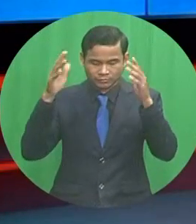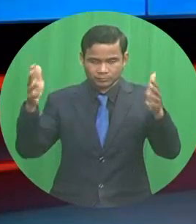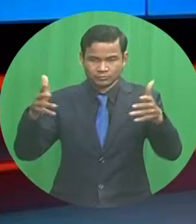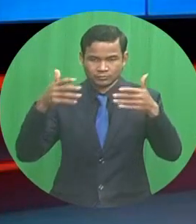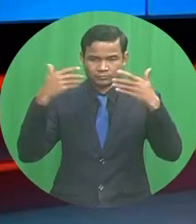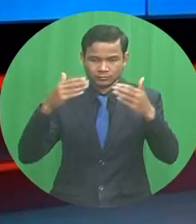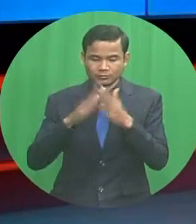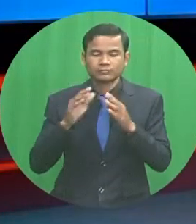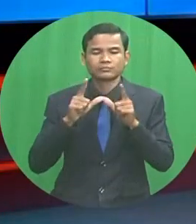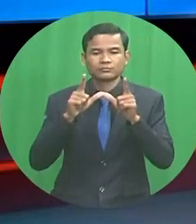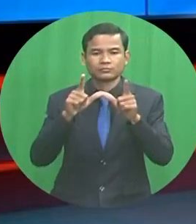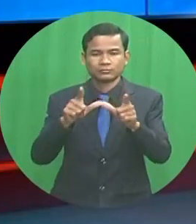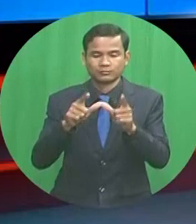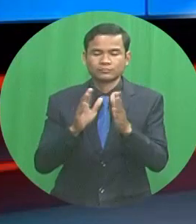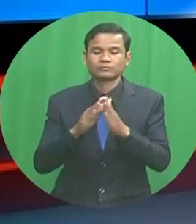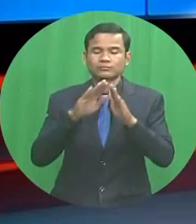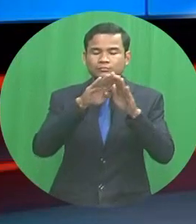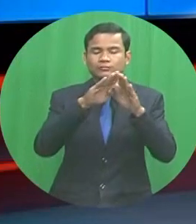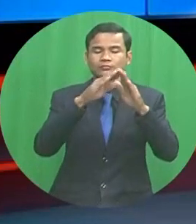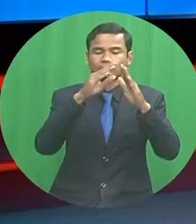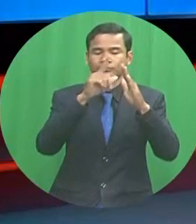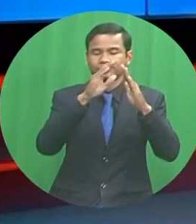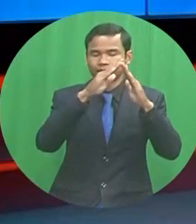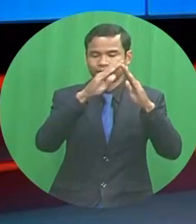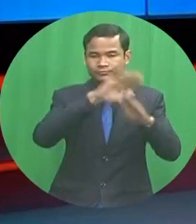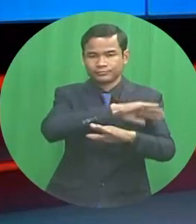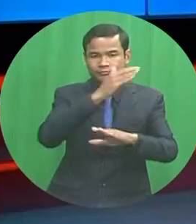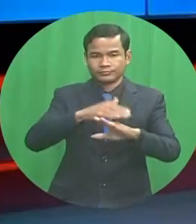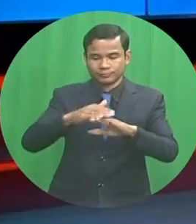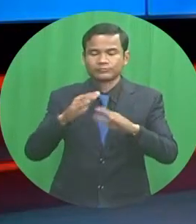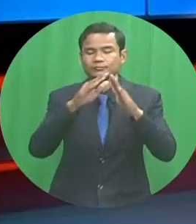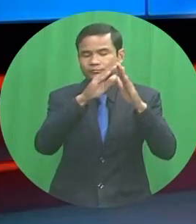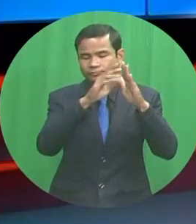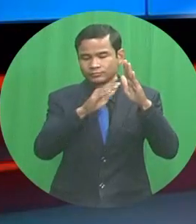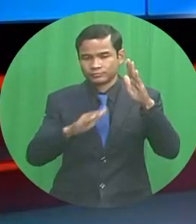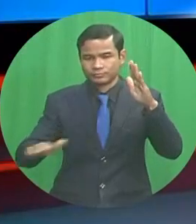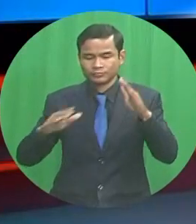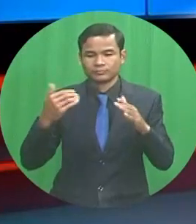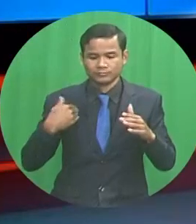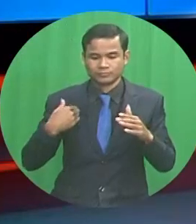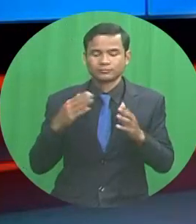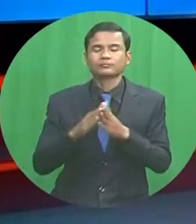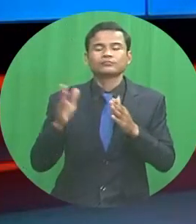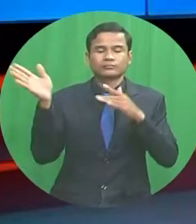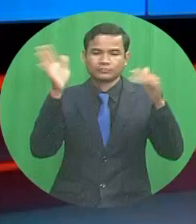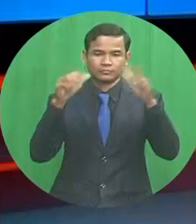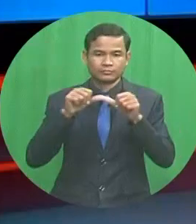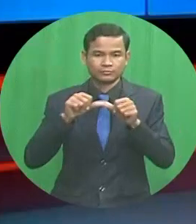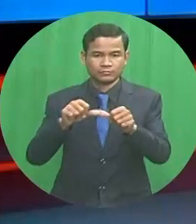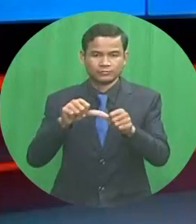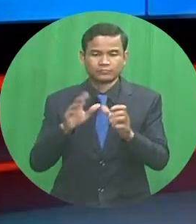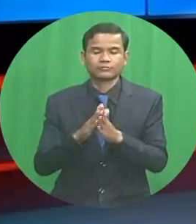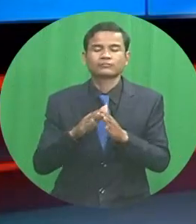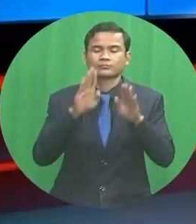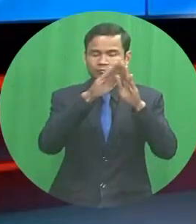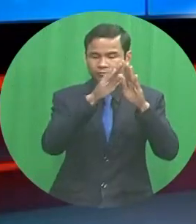ធ្វើដំណើរតាមជ្រលងភ្នំ Las Vegas គណៈដែលភ្លៀងខ្យល់គឺបាននឹងប្រលក៏បានបន្តជាសកម្មភាពនៅតាមជ្រ